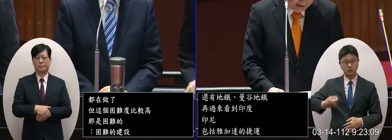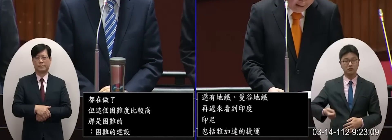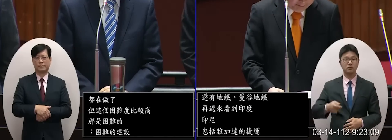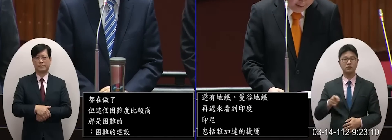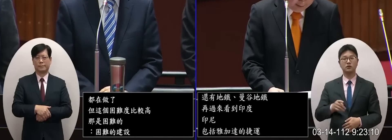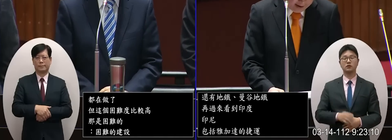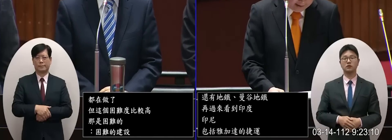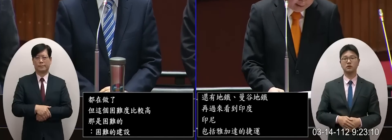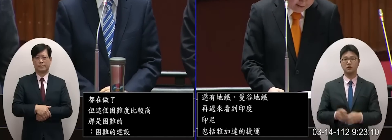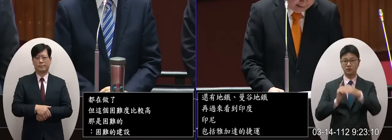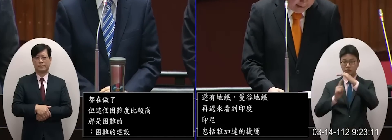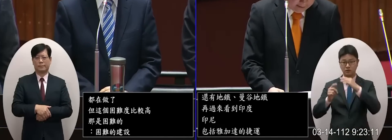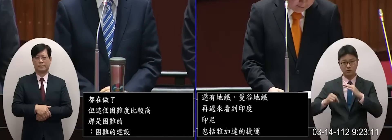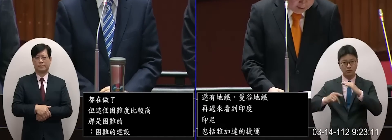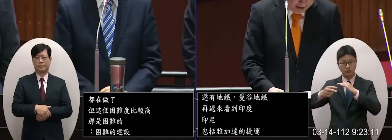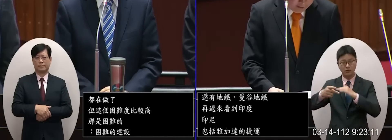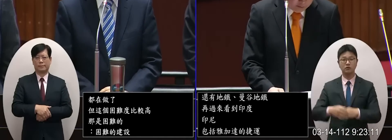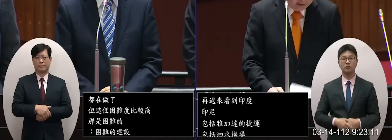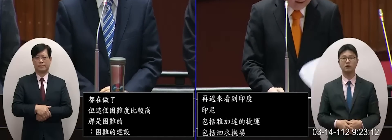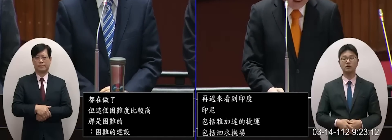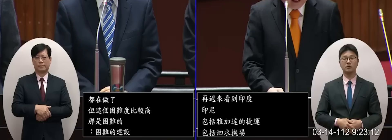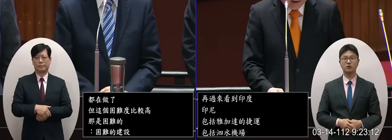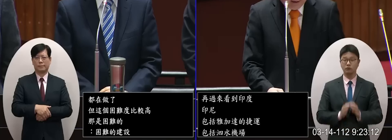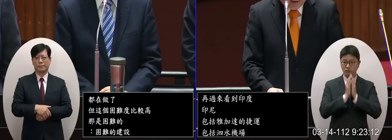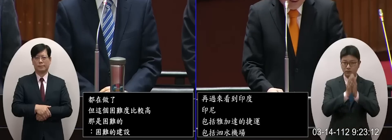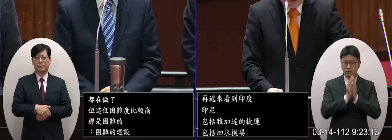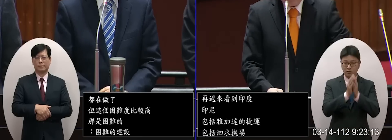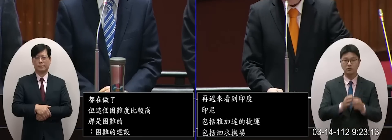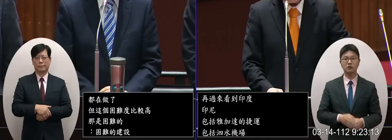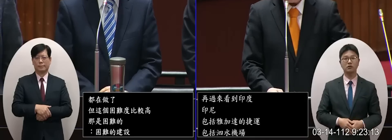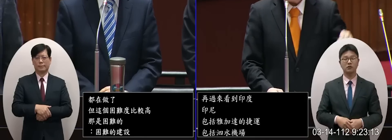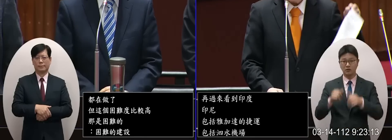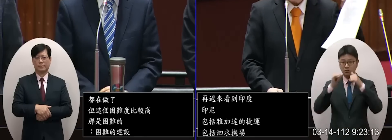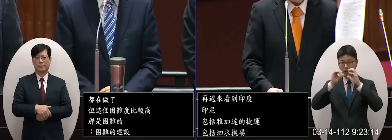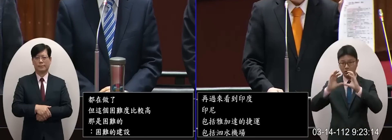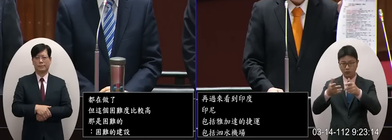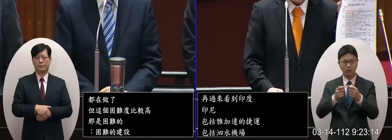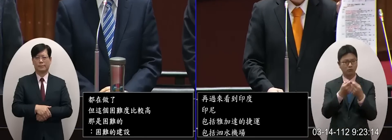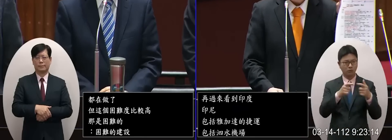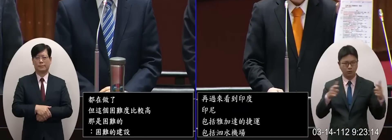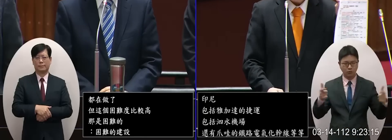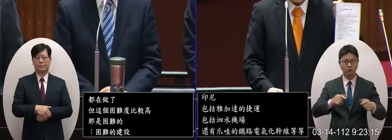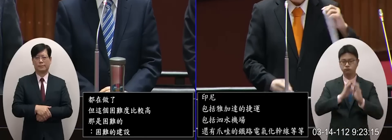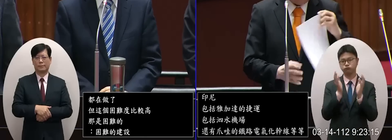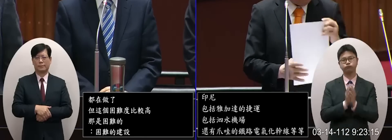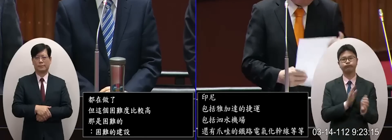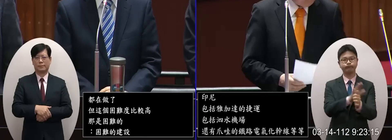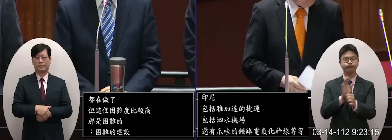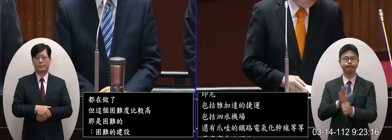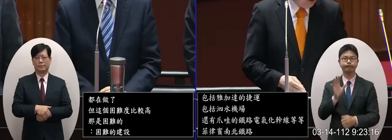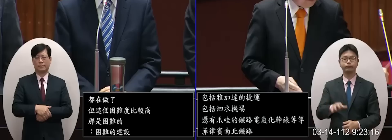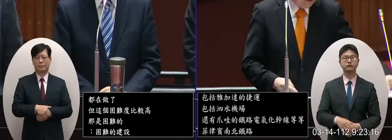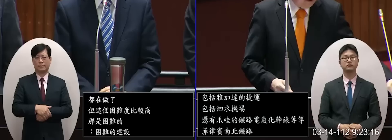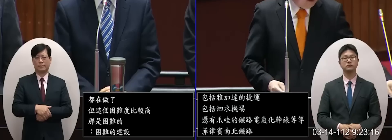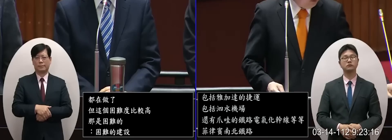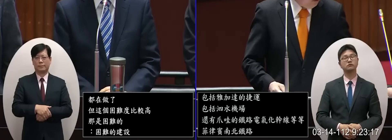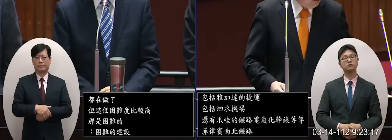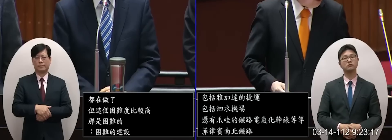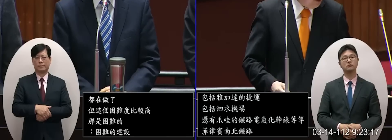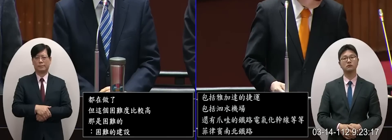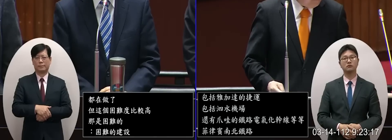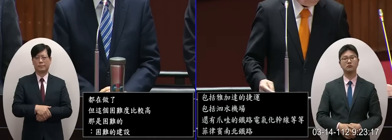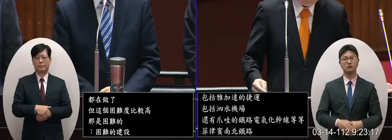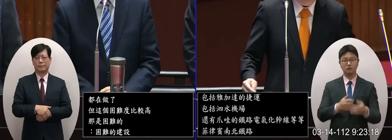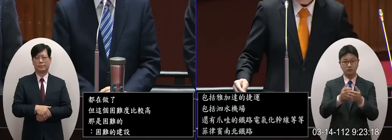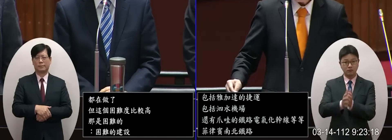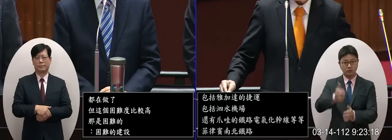修复，还有缅甸的，还有辽国的， 凡不胜数。 部长、院长，如